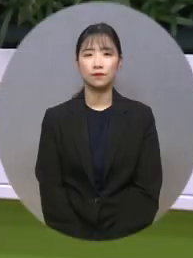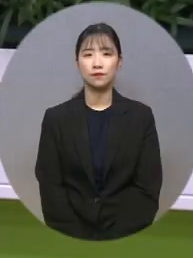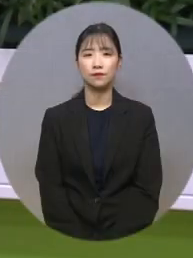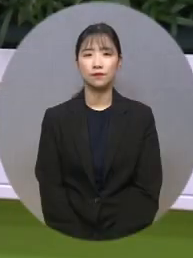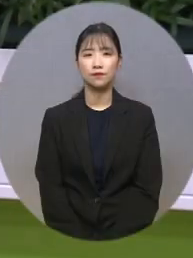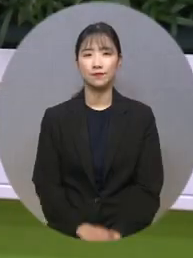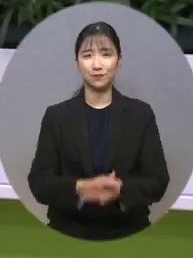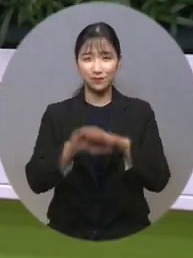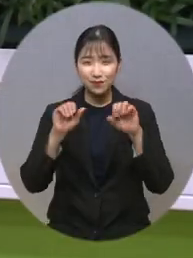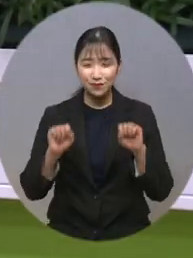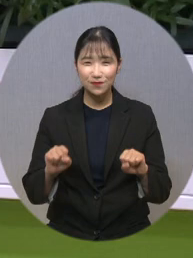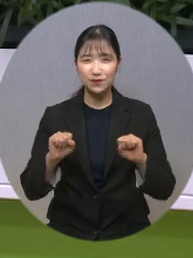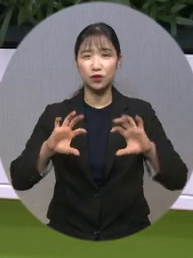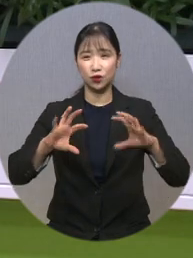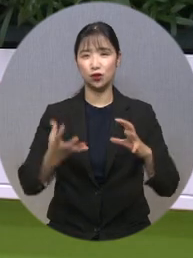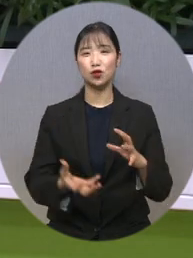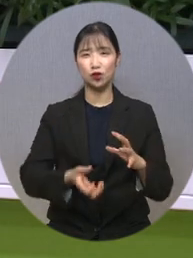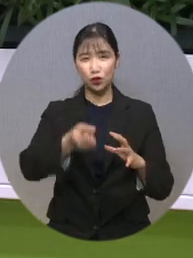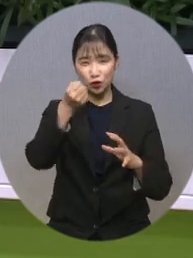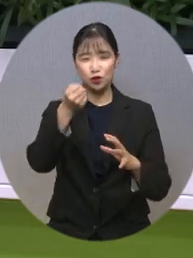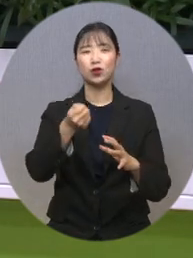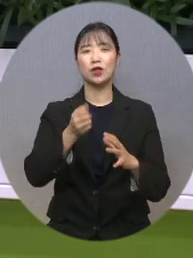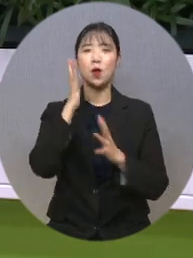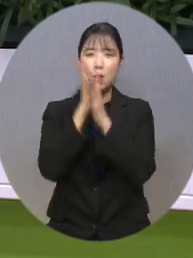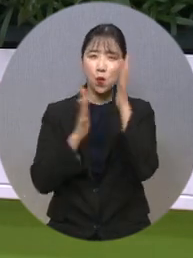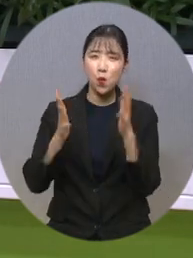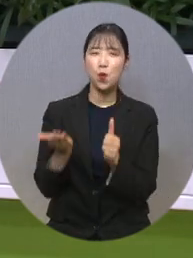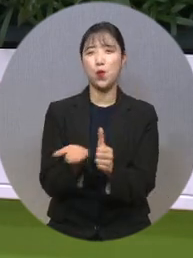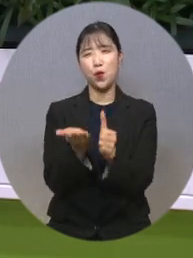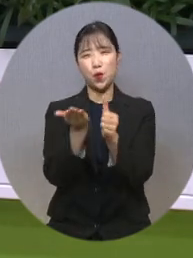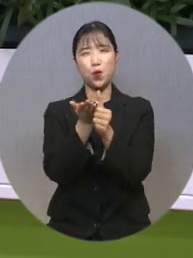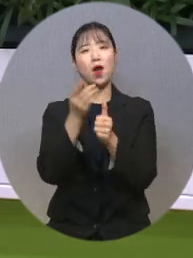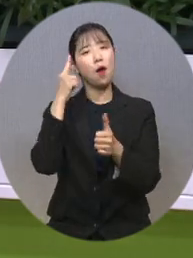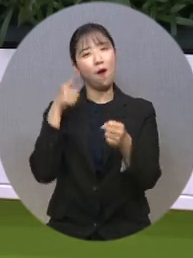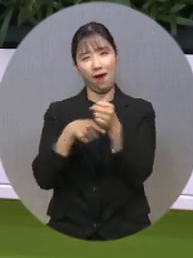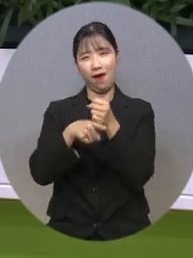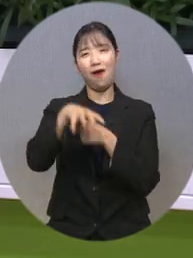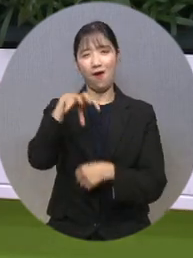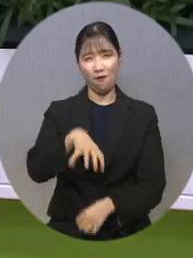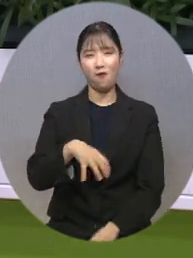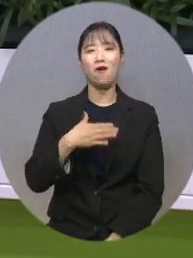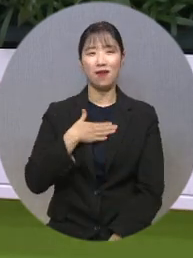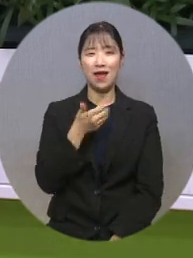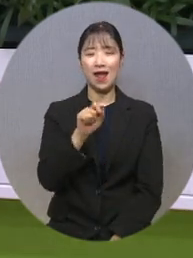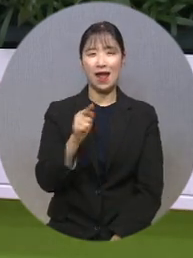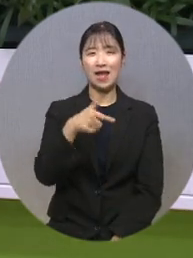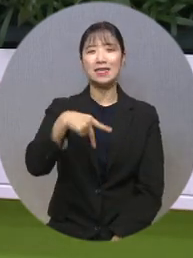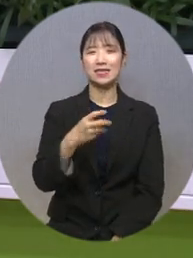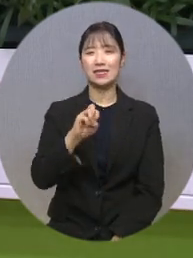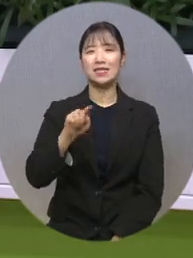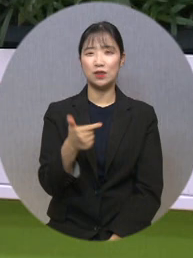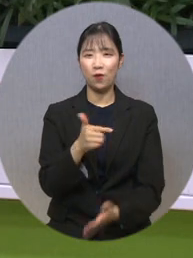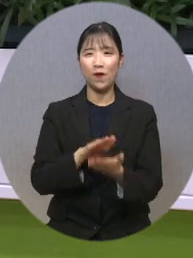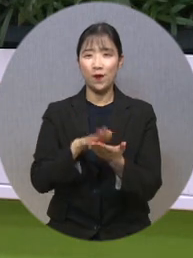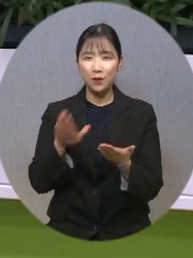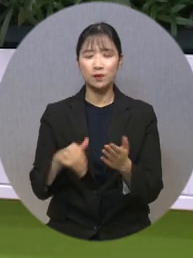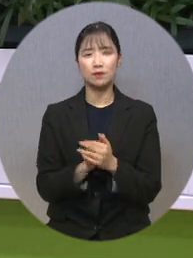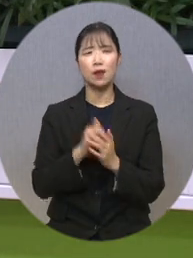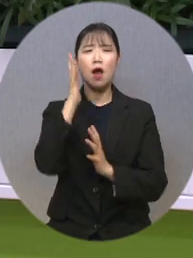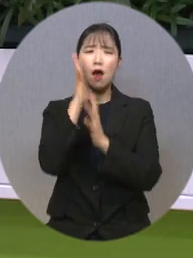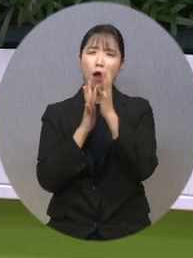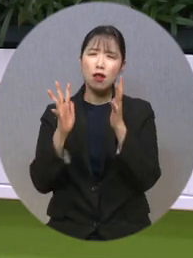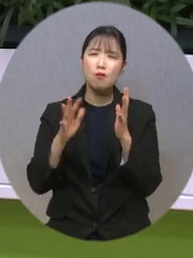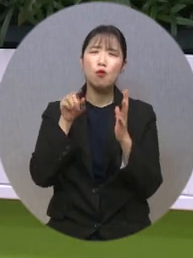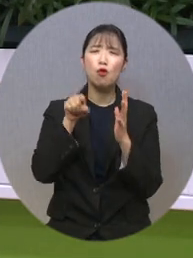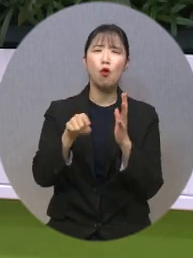안녕하십니까. 국립원예 특작과학원 도시농과의 한승원입니다. 식물을 좋아는 하는데 어떻게 키워야